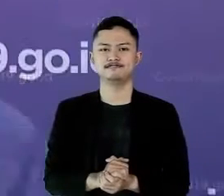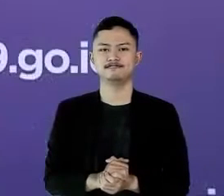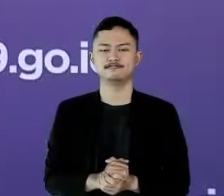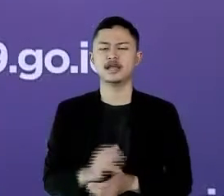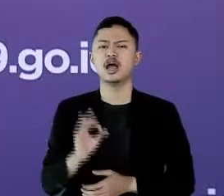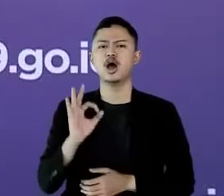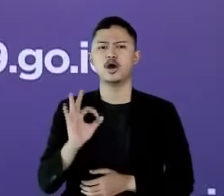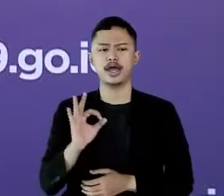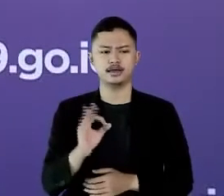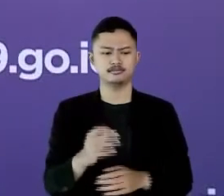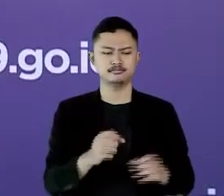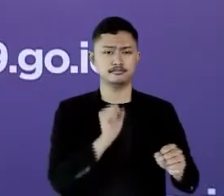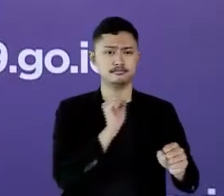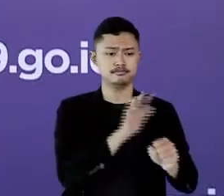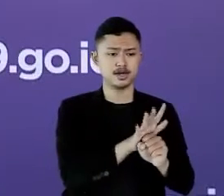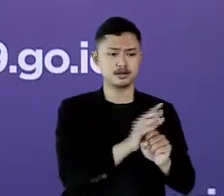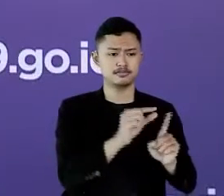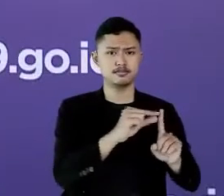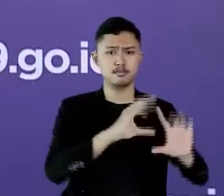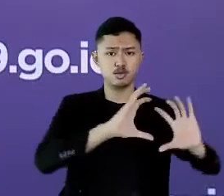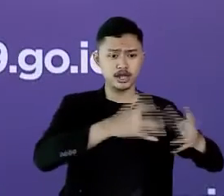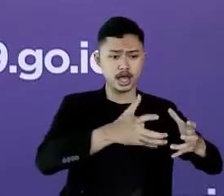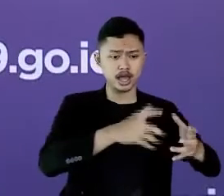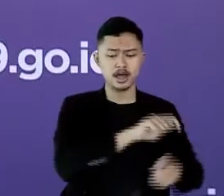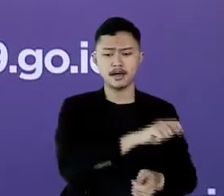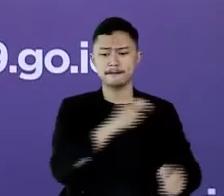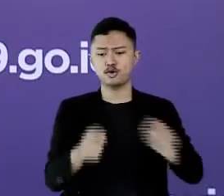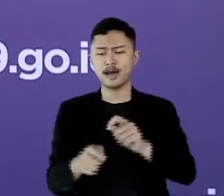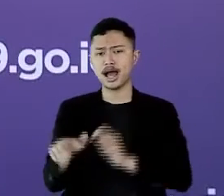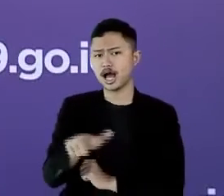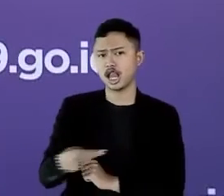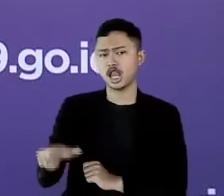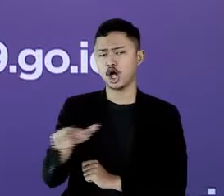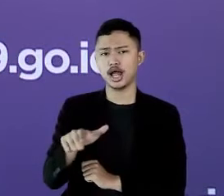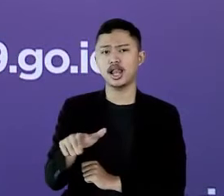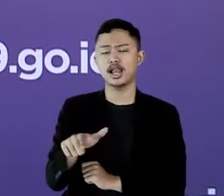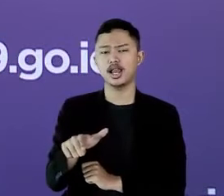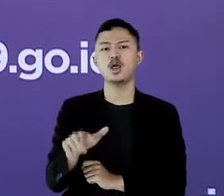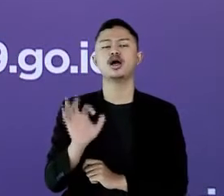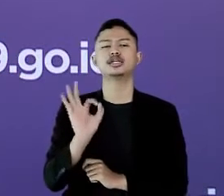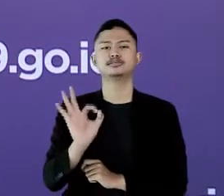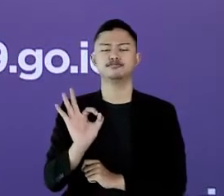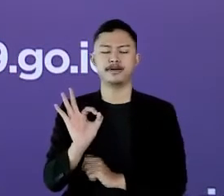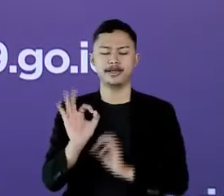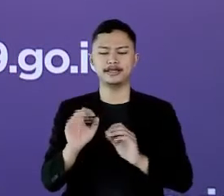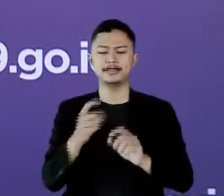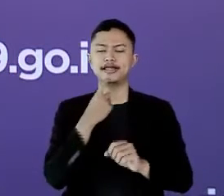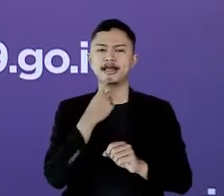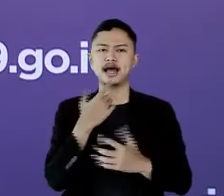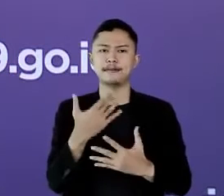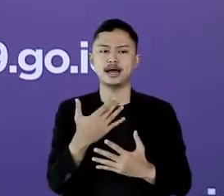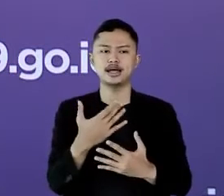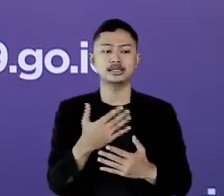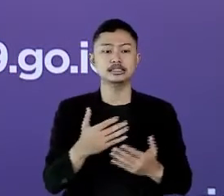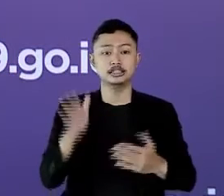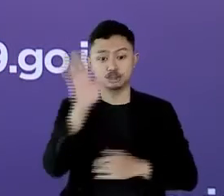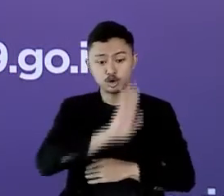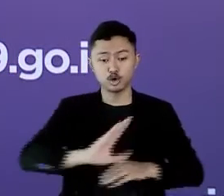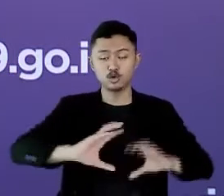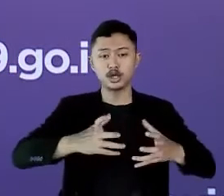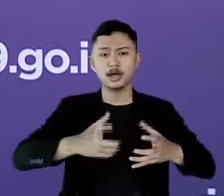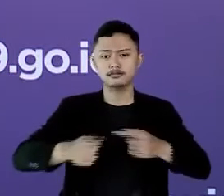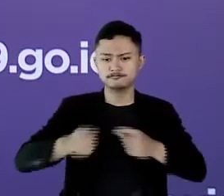perubahan tadi dari pandemi kemudian jadi endemi begitu ya, kaitannya perubahan ini dengan kondisi penanganan pandemi di seluruh dunia seperti